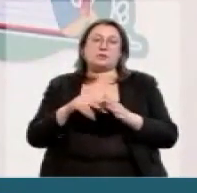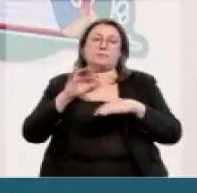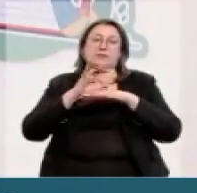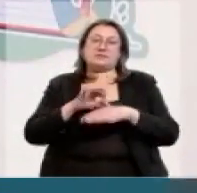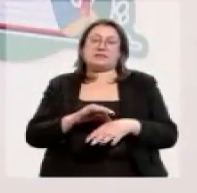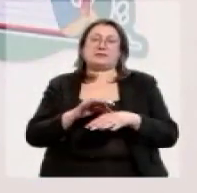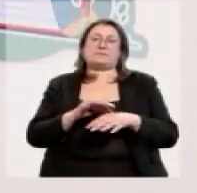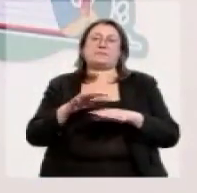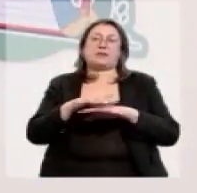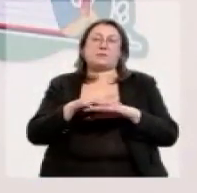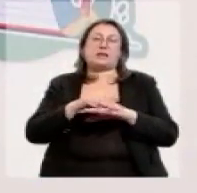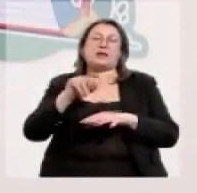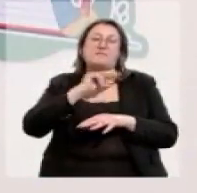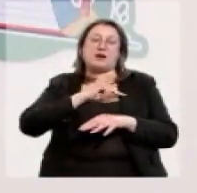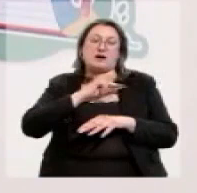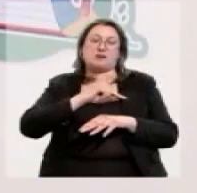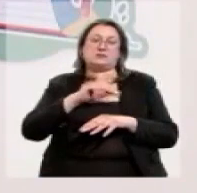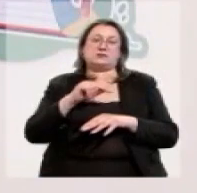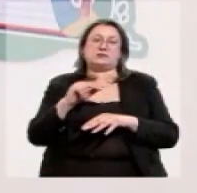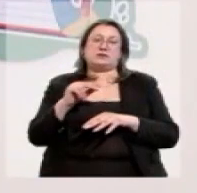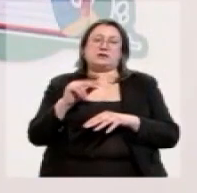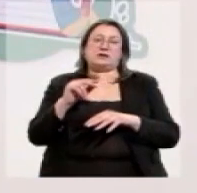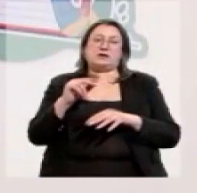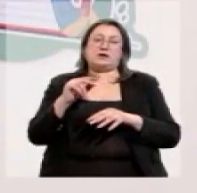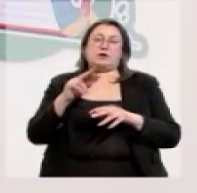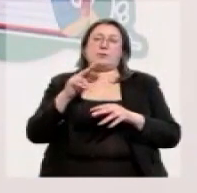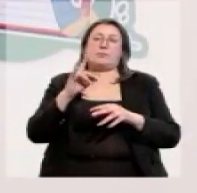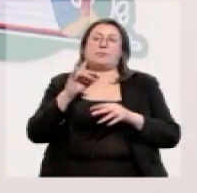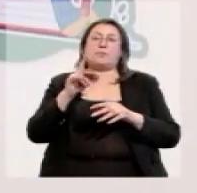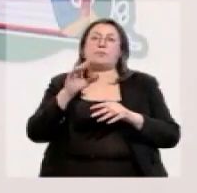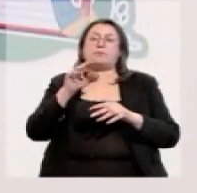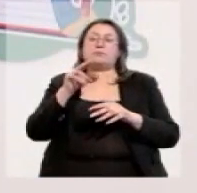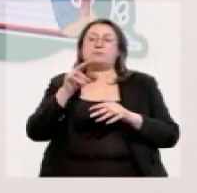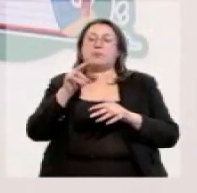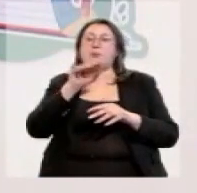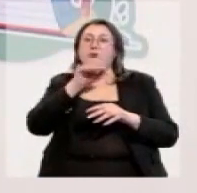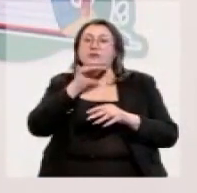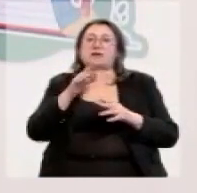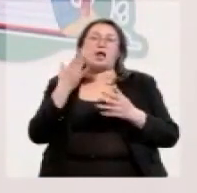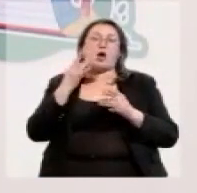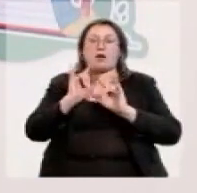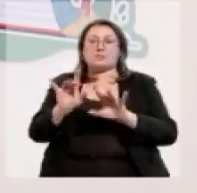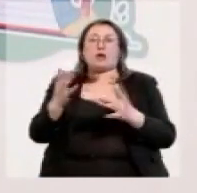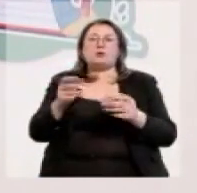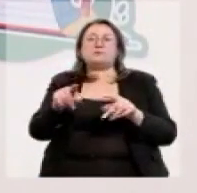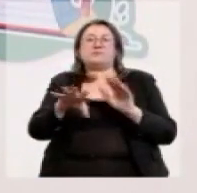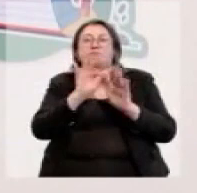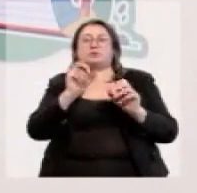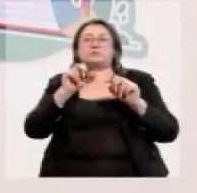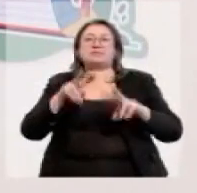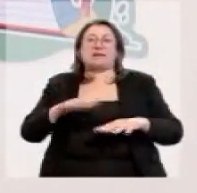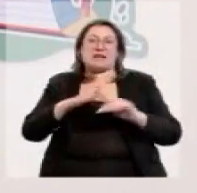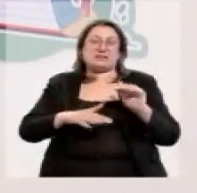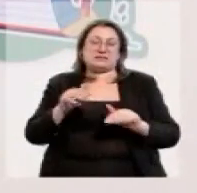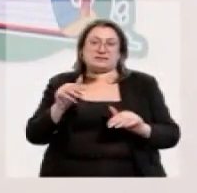проведение ярмарки вакансий, конференция по профориентации. Мы планируем большое мероприятие